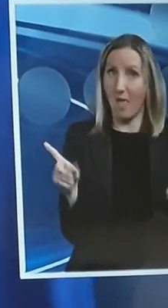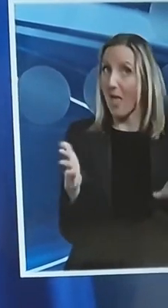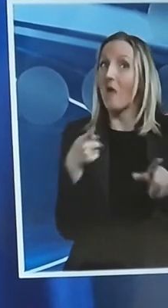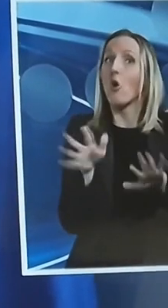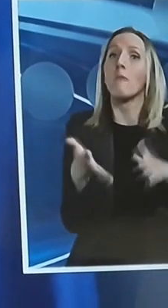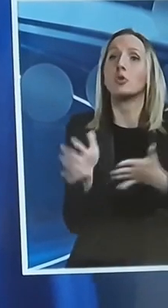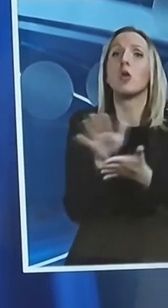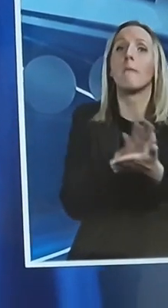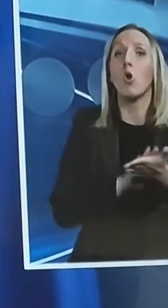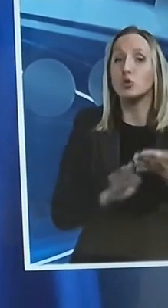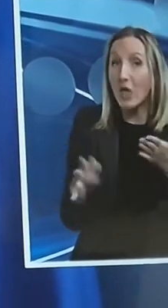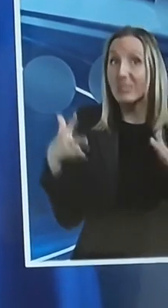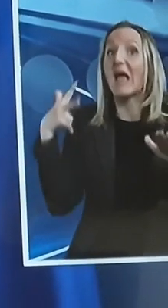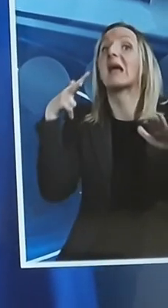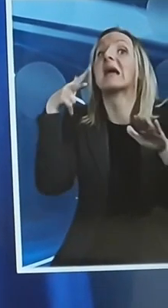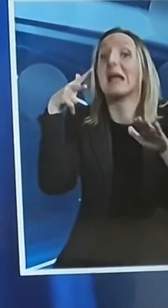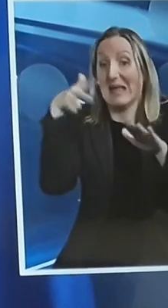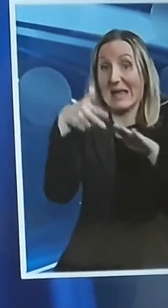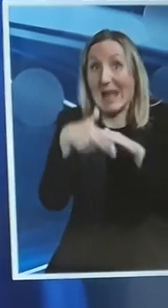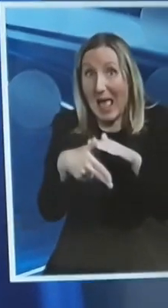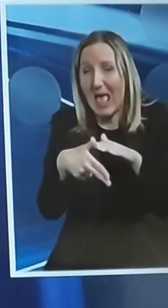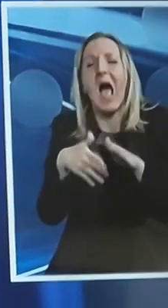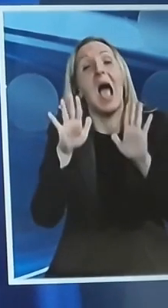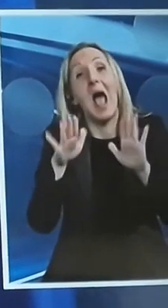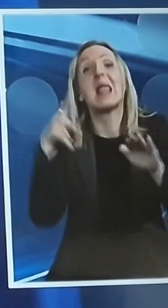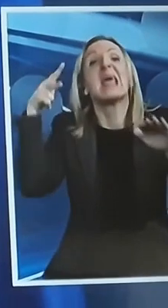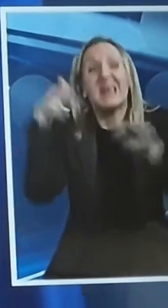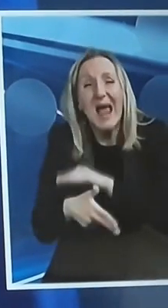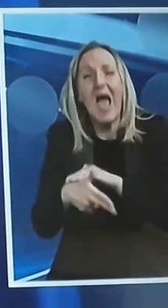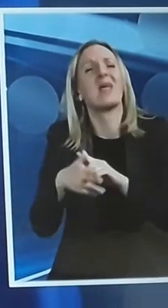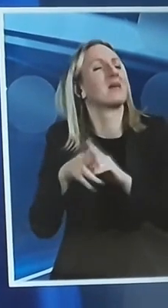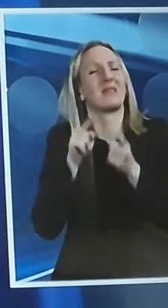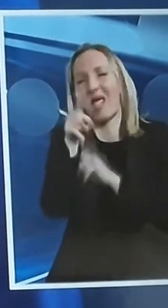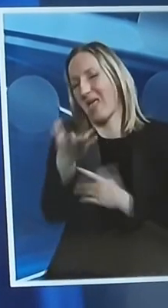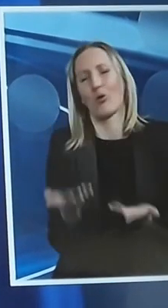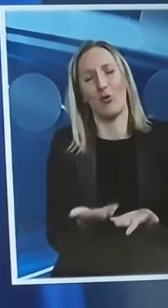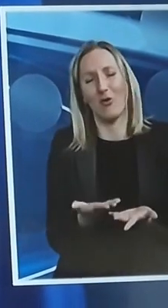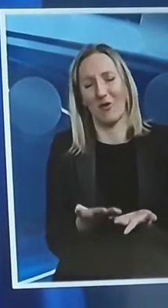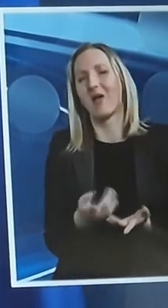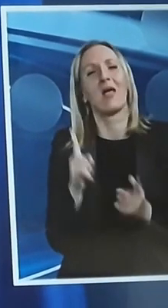možda početak kraja, ali smo daleko još uvijek od kraja, tako da ne treba preterano žuriti